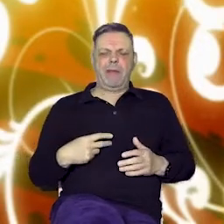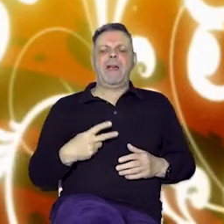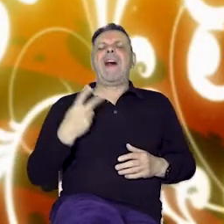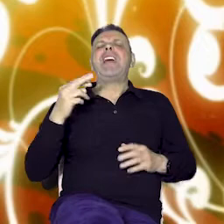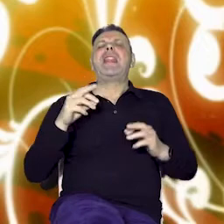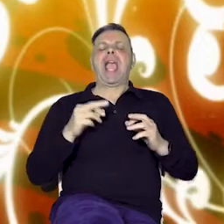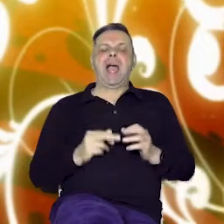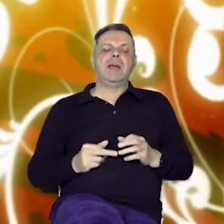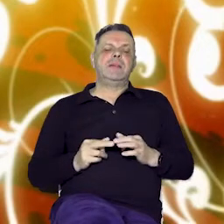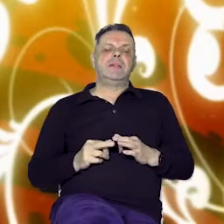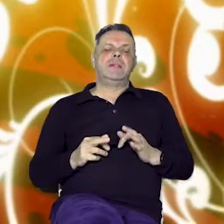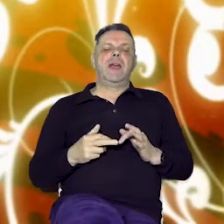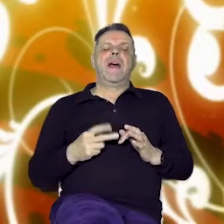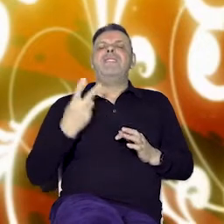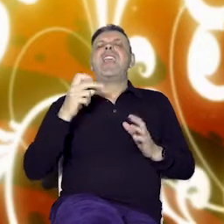Boris